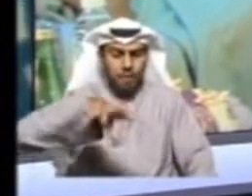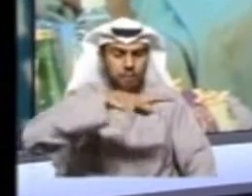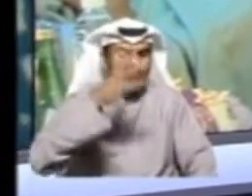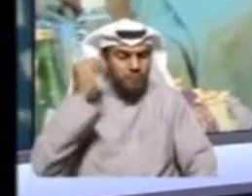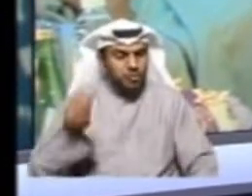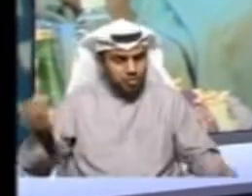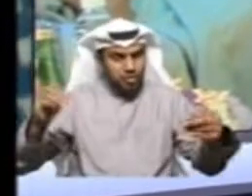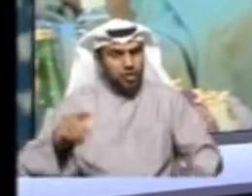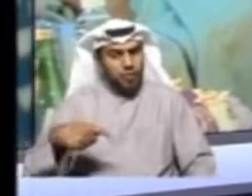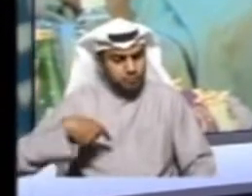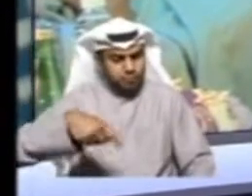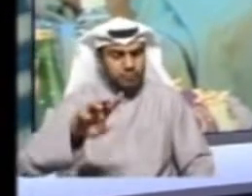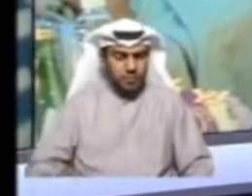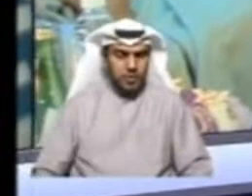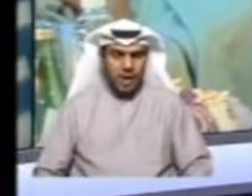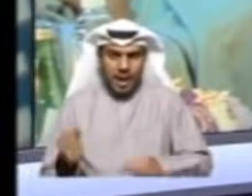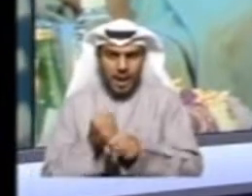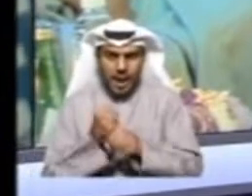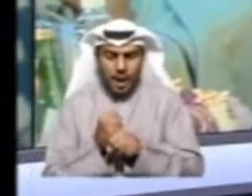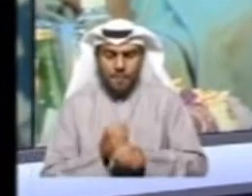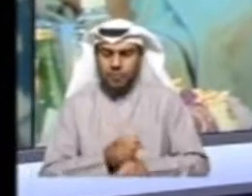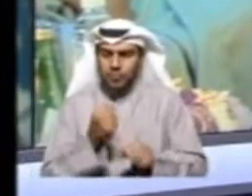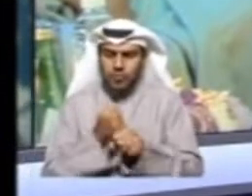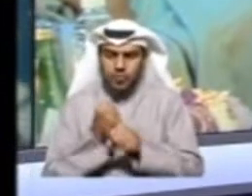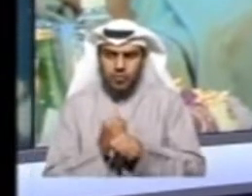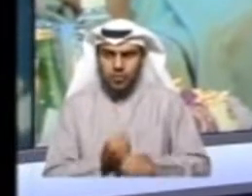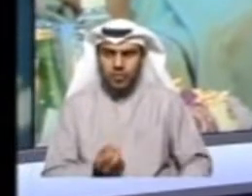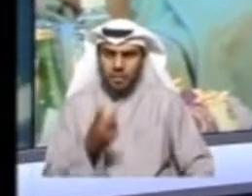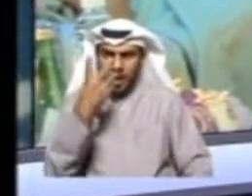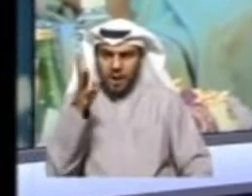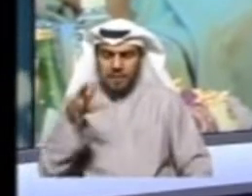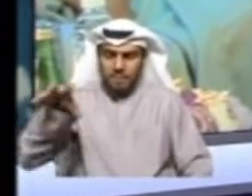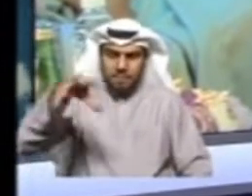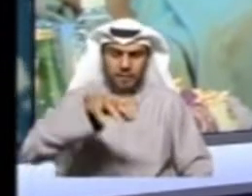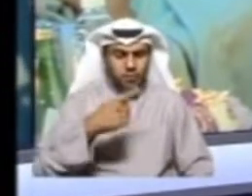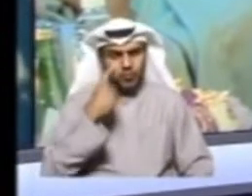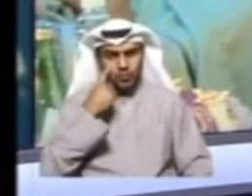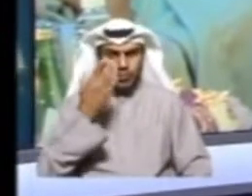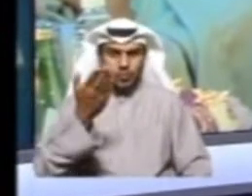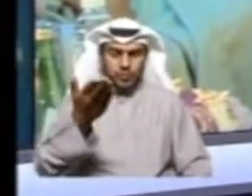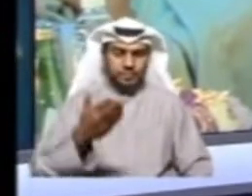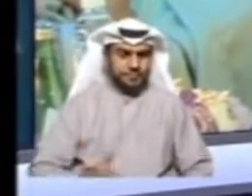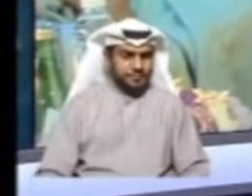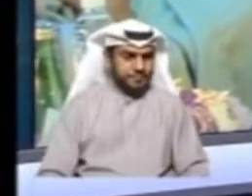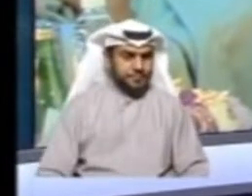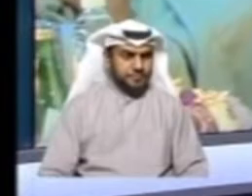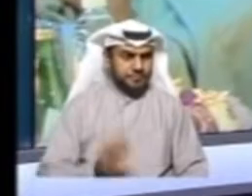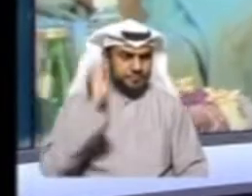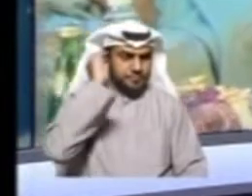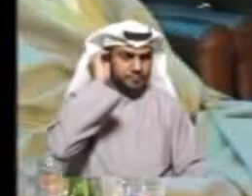للزيادة وفق متطلبات الجهات المستفيدة من المشاريع الإنشائية. المزيد من التفاصيل في التقرير